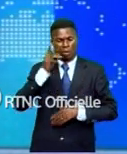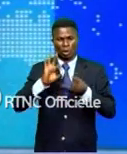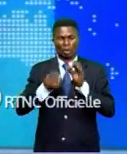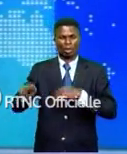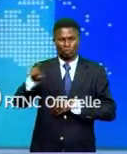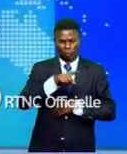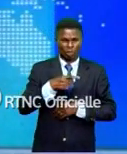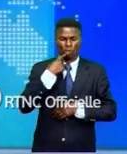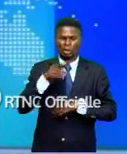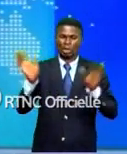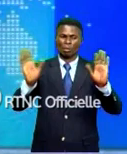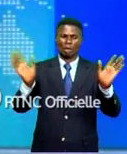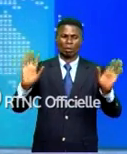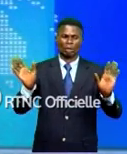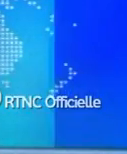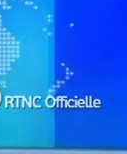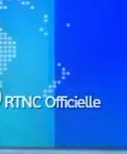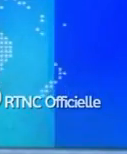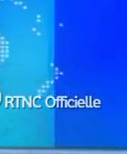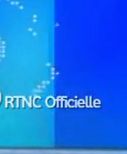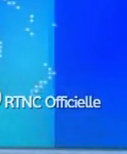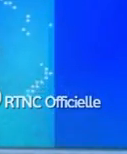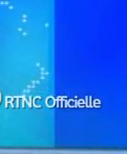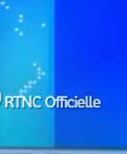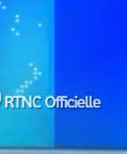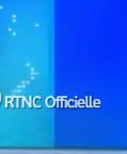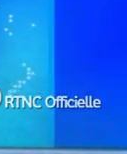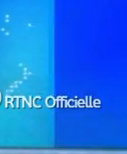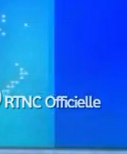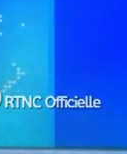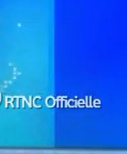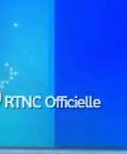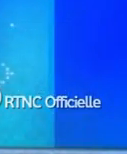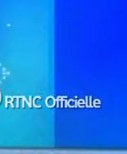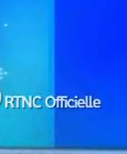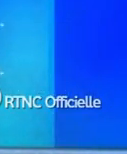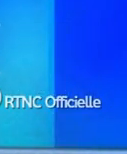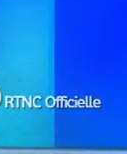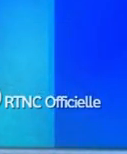la coordination. Bonsoir chez vous.